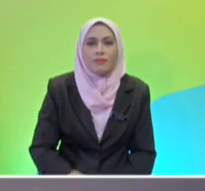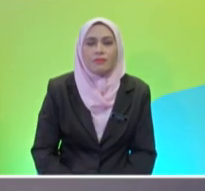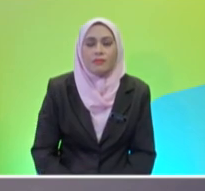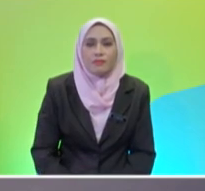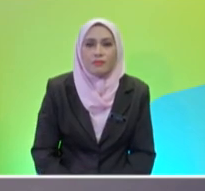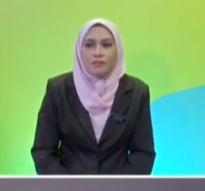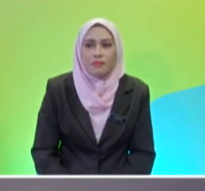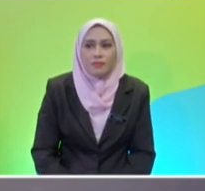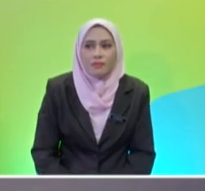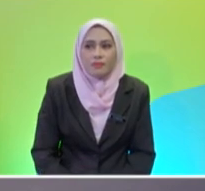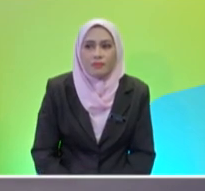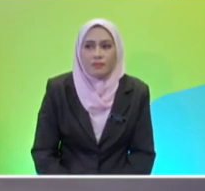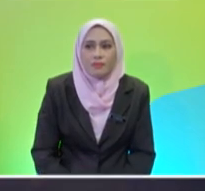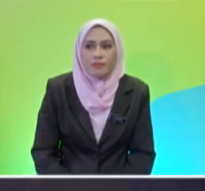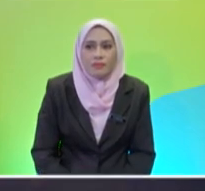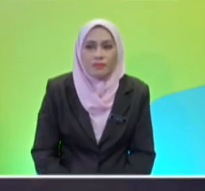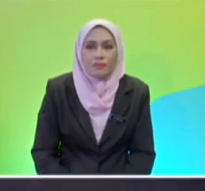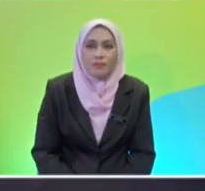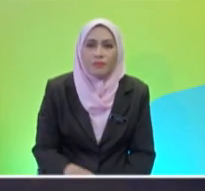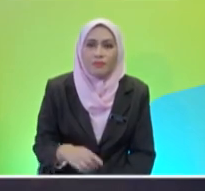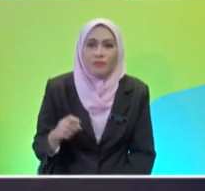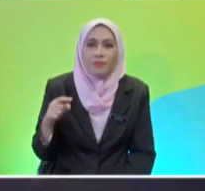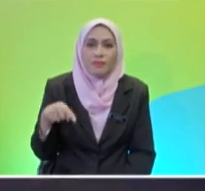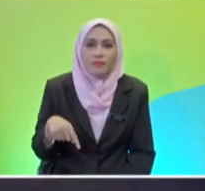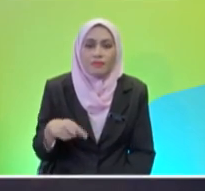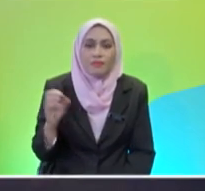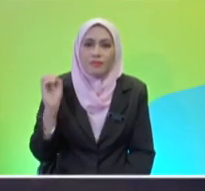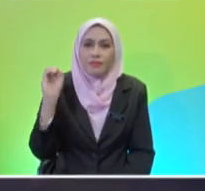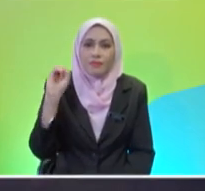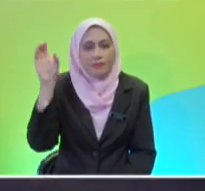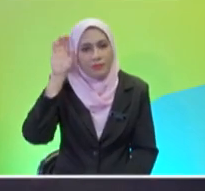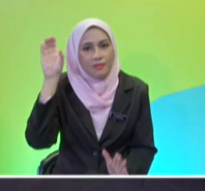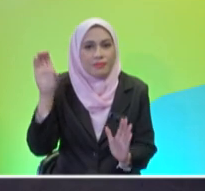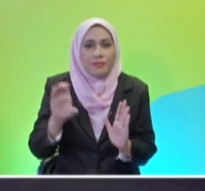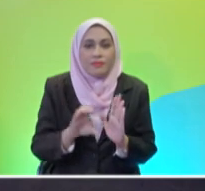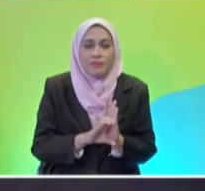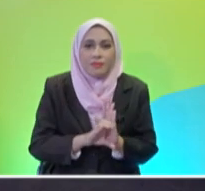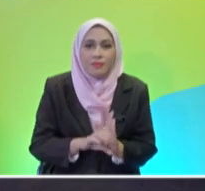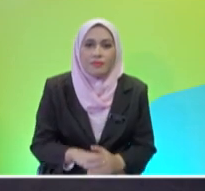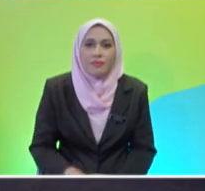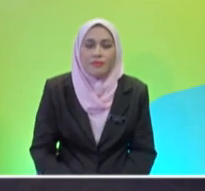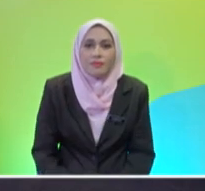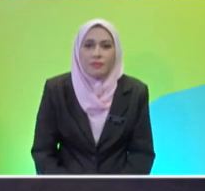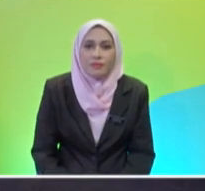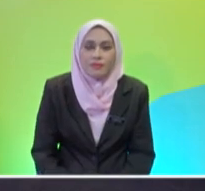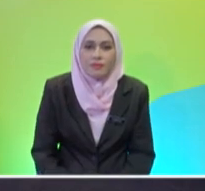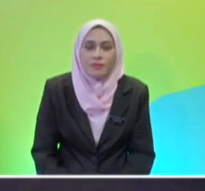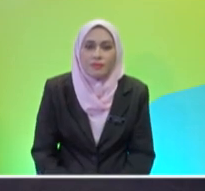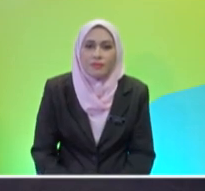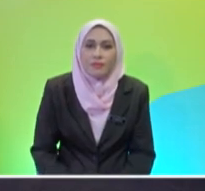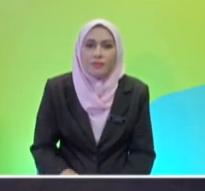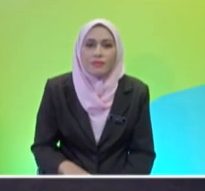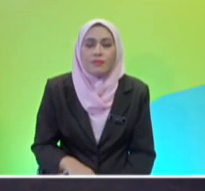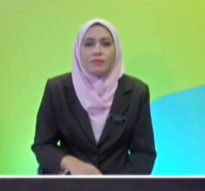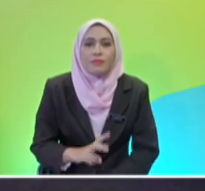Belalang. Belalang. Tapi dekat sini cikgu tak tunjukkan gambar dia. Sebab cikgu nak tunjukkan dekat korang belalang pun adalah